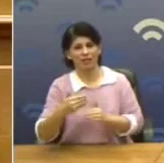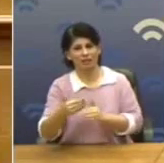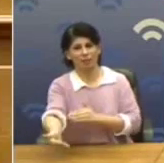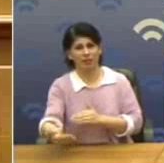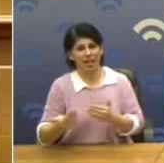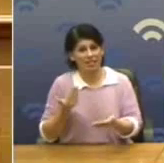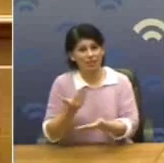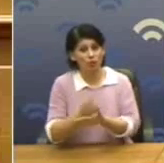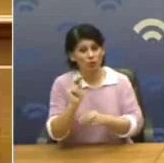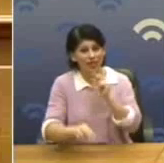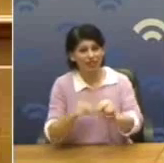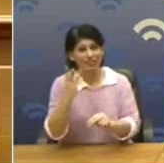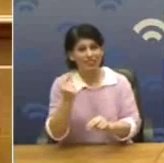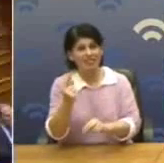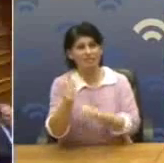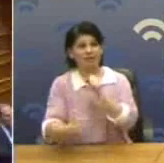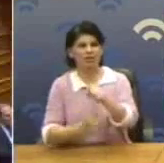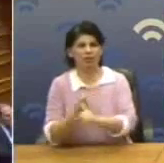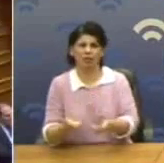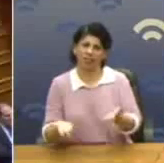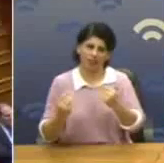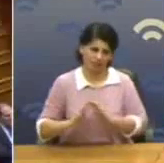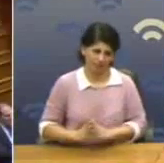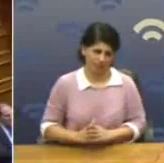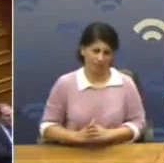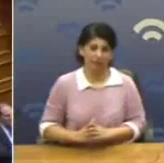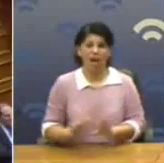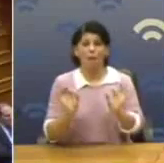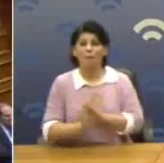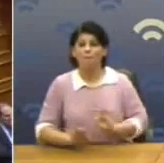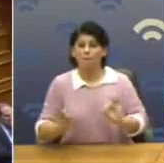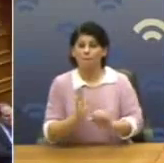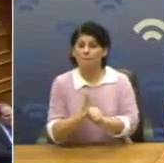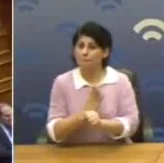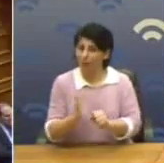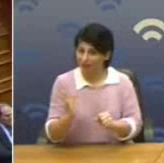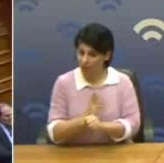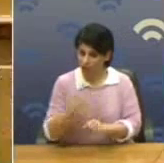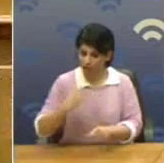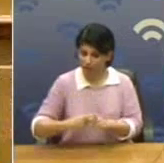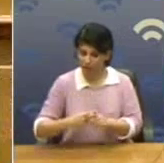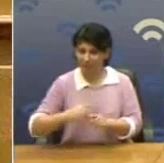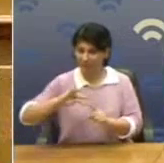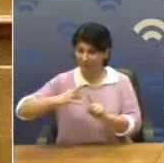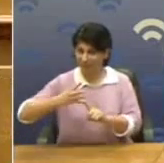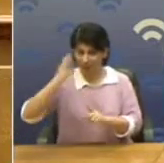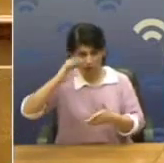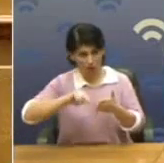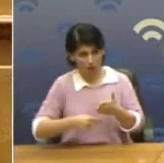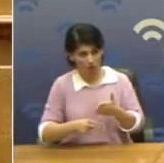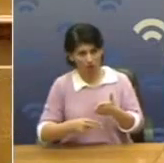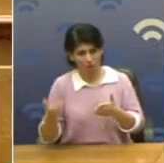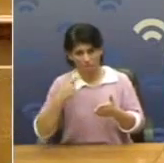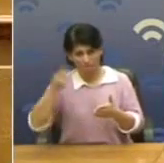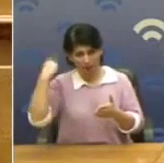3,5 χρόνια, δεν τις είχατε. Προβλέψατε την καταστροφή της χώρας, προβλέψατε 4ο μνημόνιο, πέρυσι τέτοιο καιρό τα λέγατε